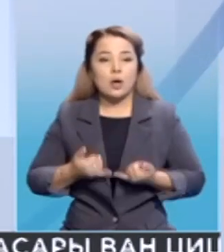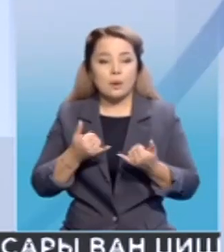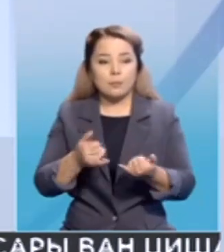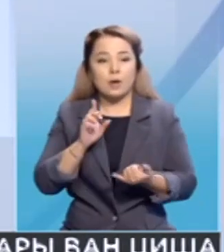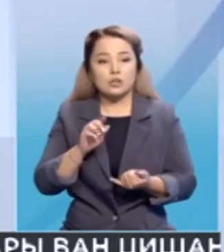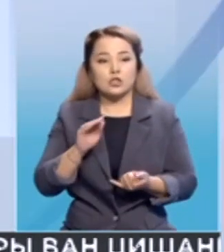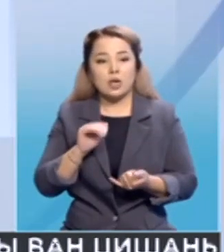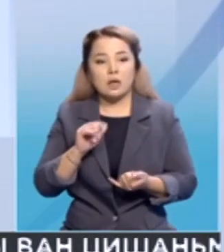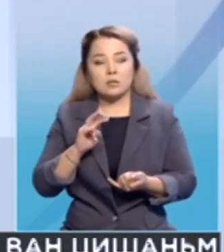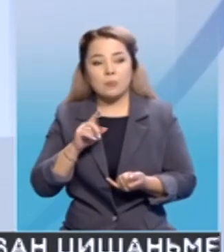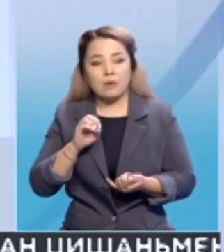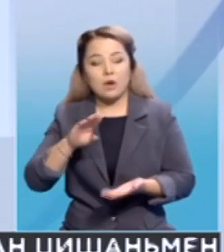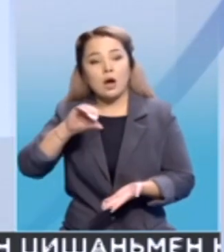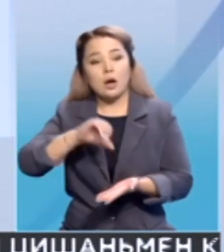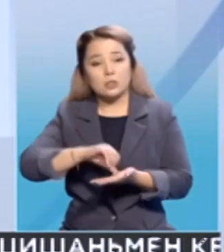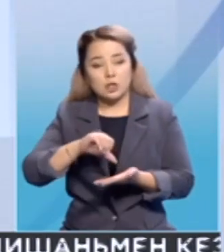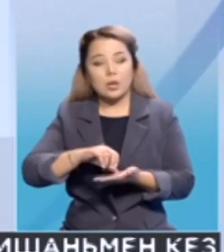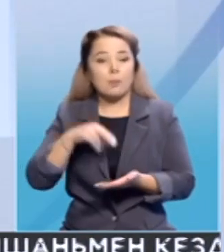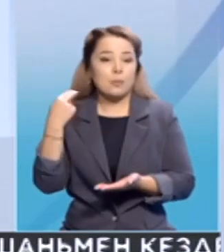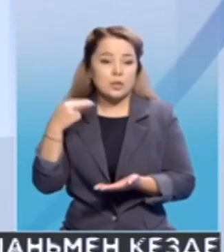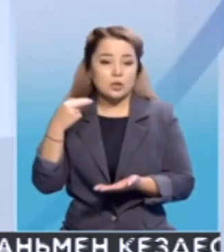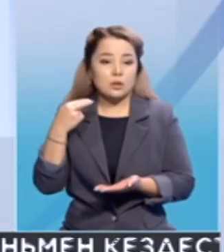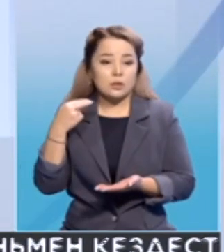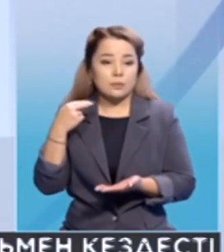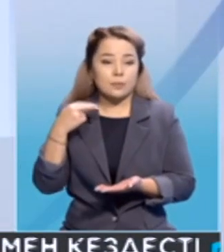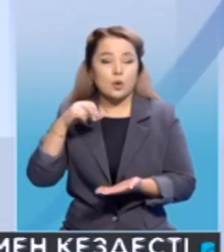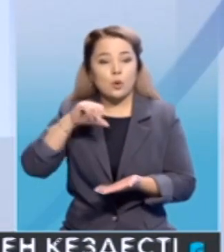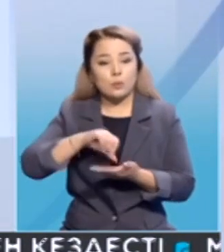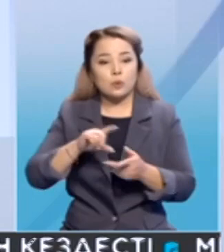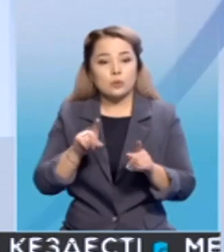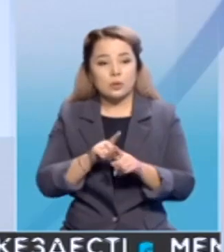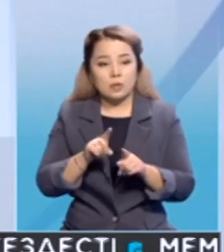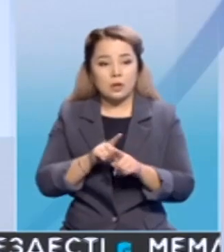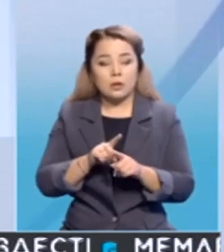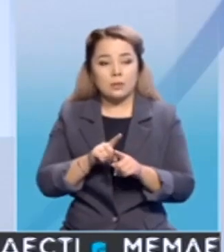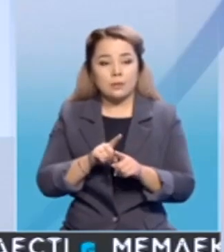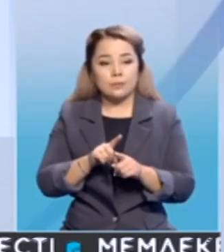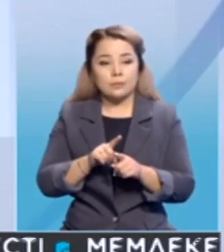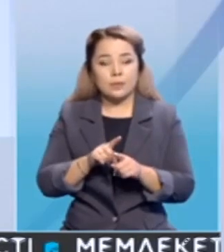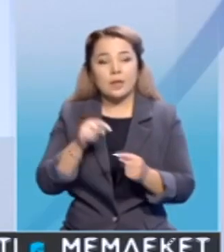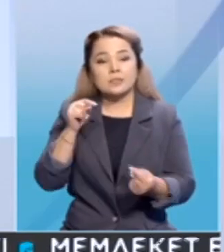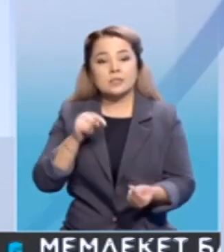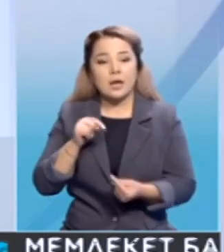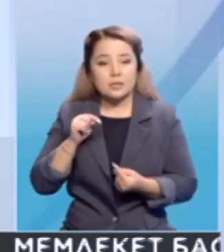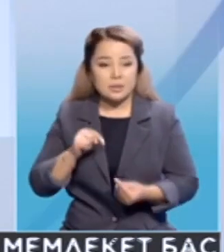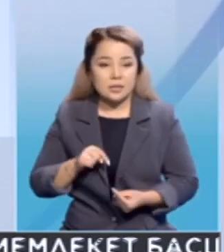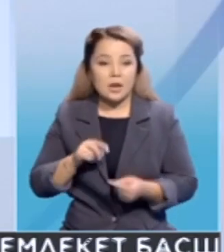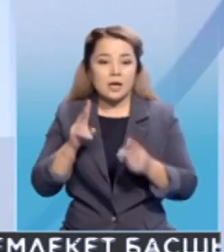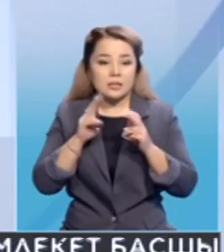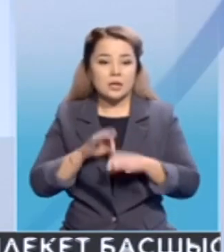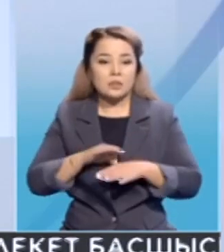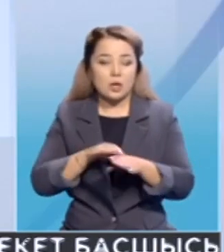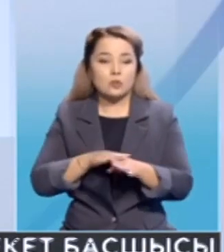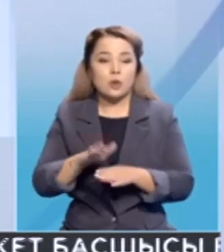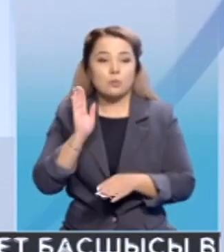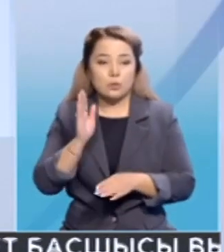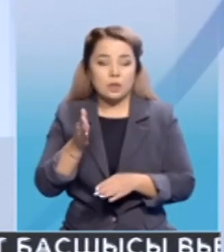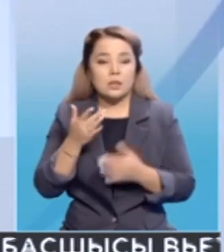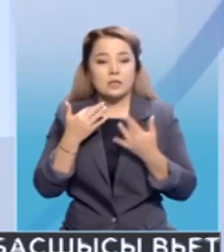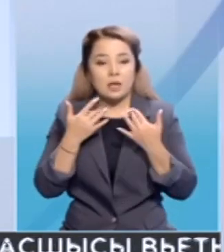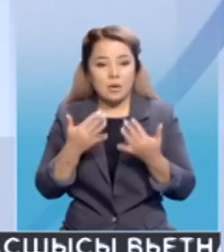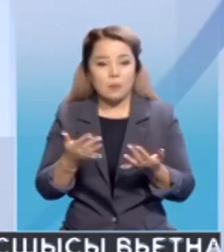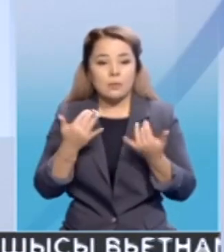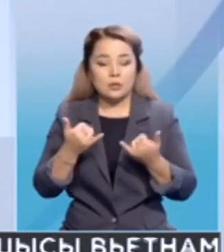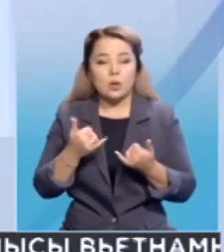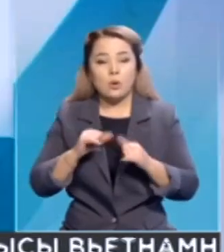Бақыт Жаңабаевтың кандидатурасы президенттікке үміткерлерге қойылатын сәйкестікті тексерілетін болады. Ал